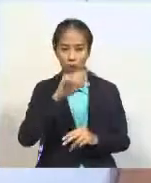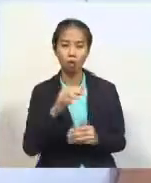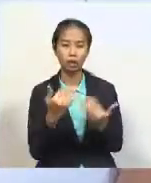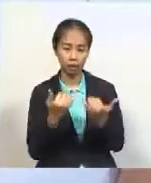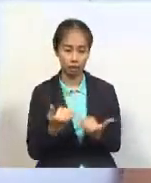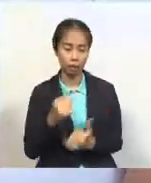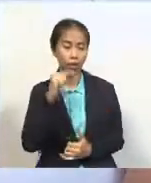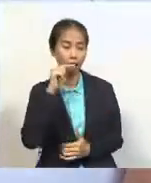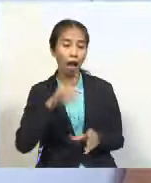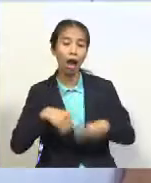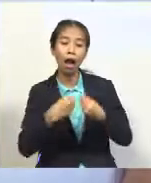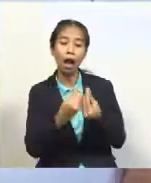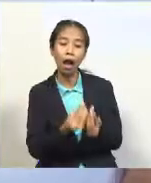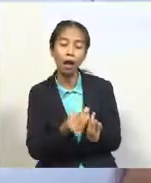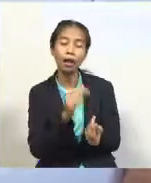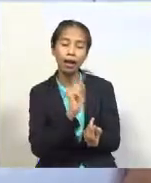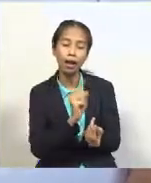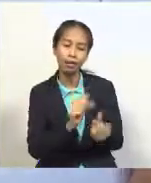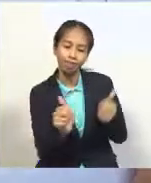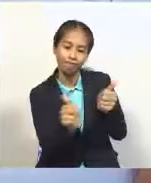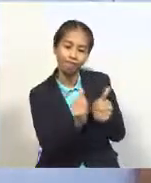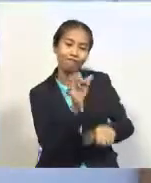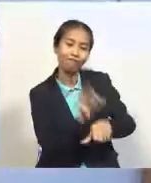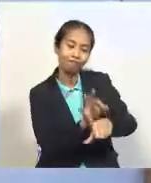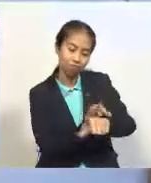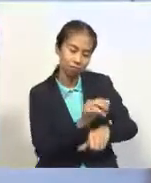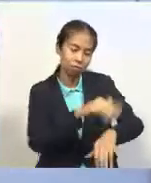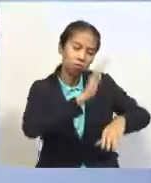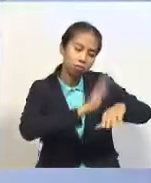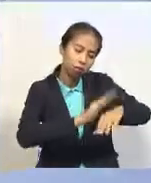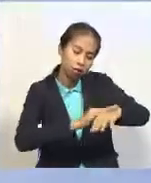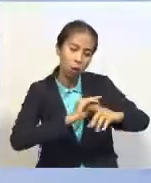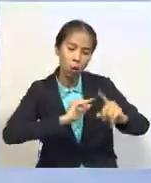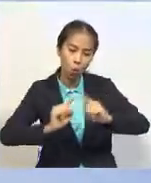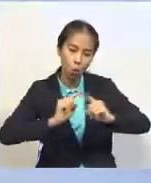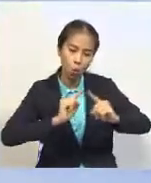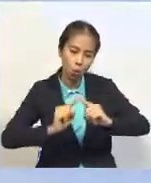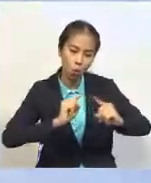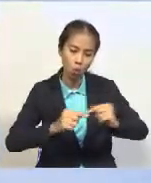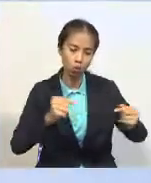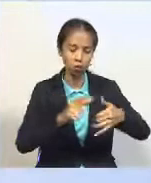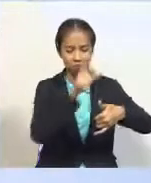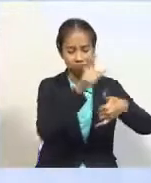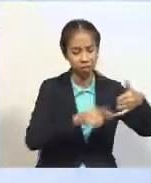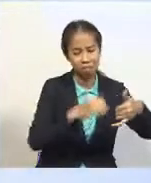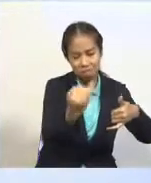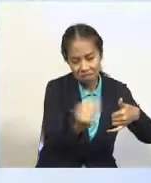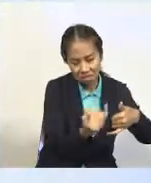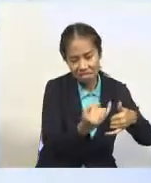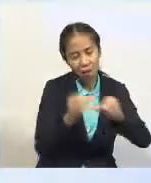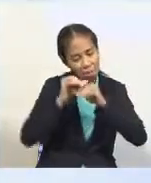นายกรัฐมนตรีในฐานะประธานยุทธศาสตร์พรรคพลังประชารัฐไปตักเตือนทำความเข้าใจกับนายศิระเกี่ยวกับพฤติกรรมไม่เหมาะสม